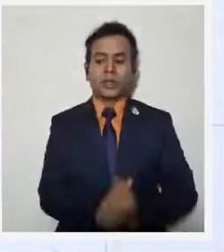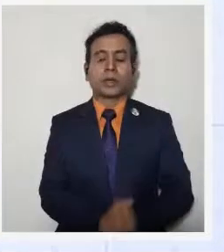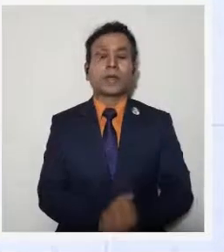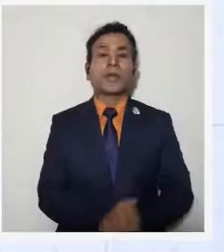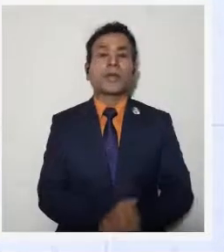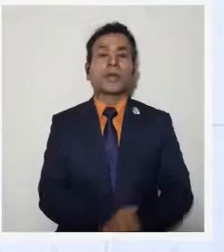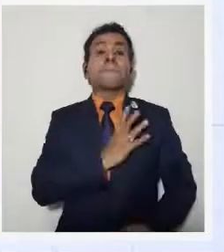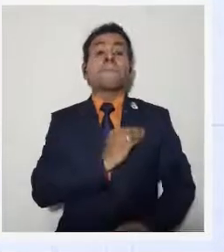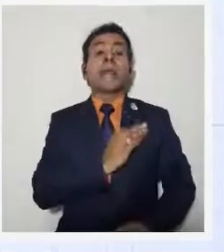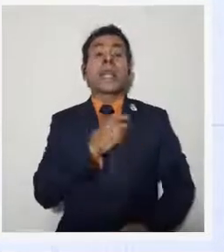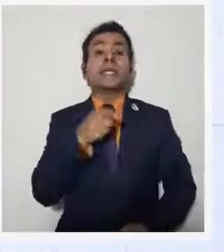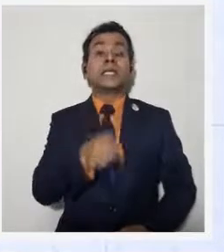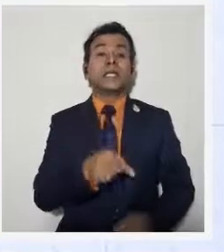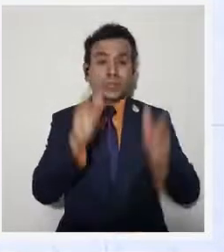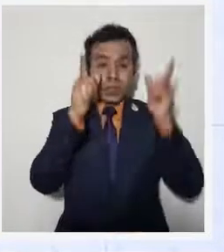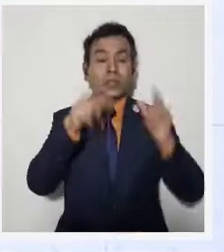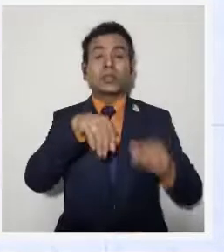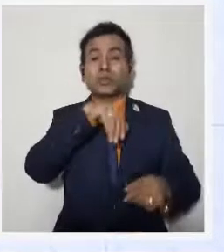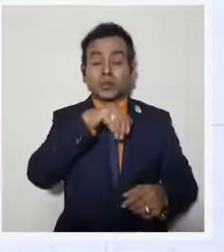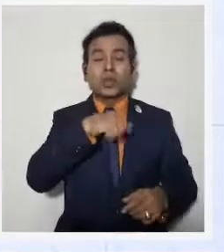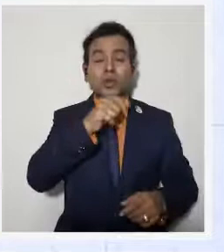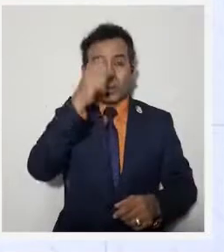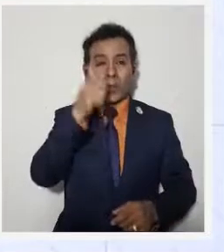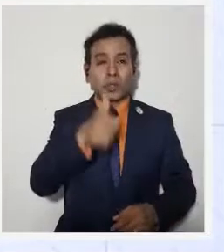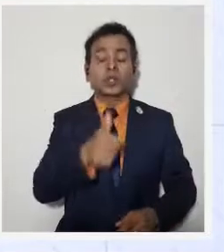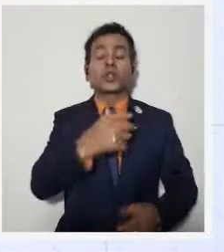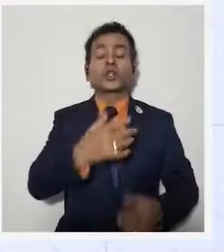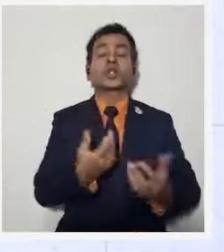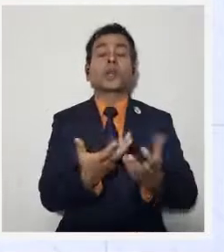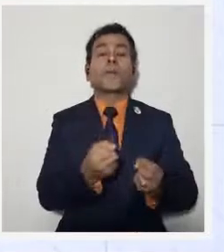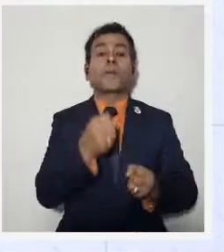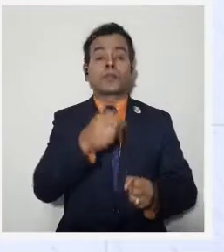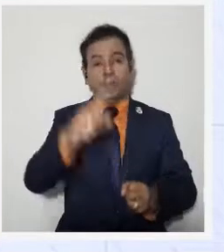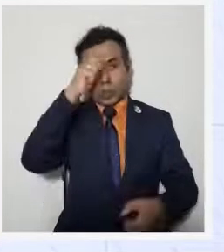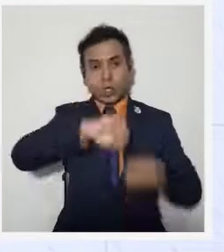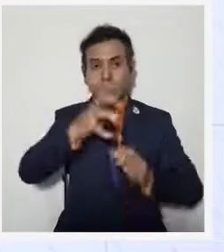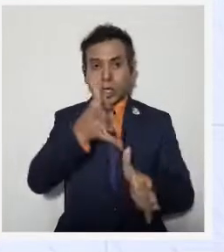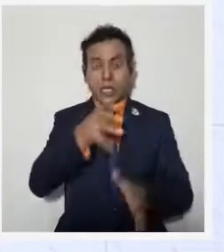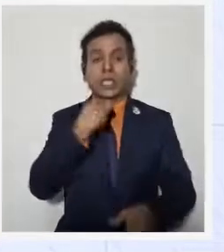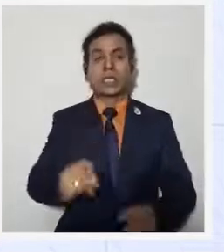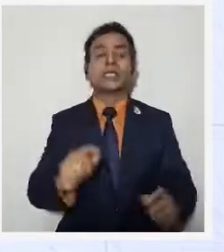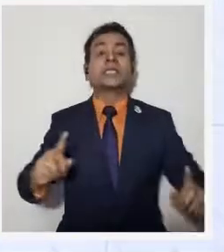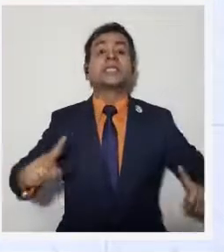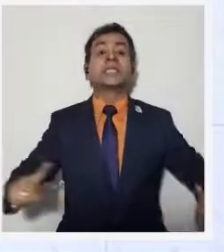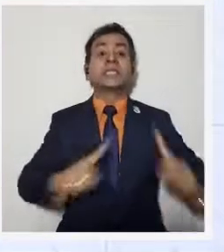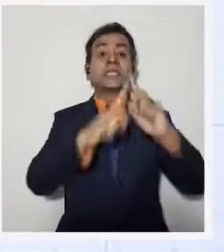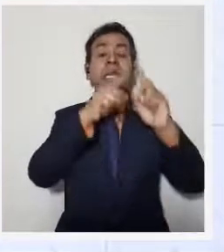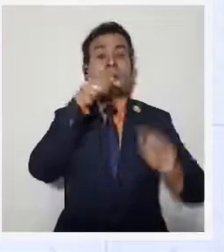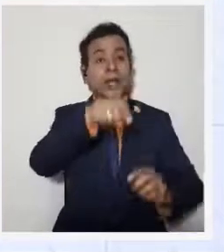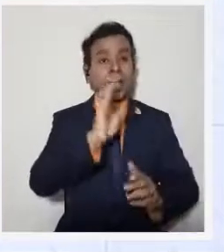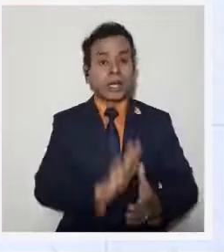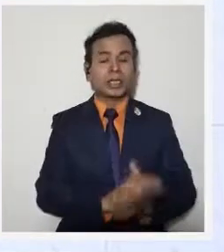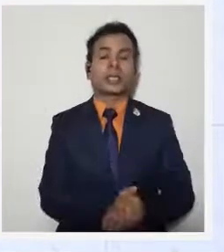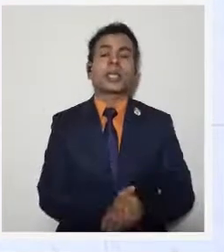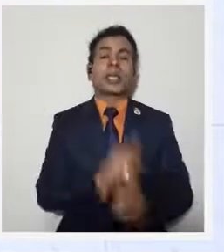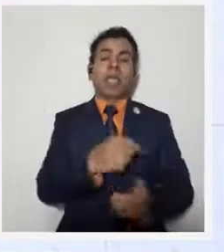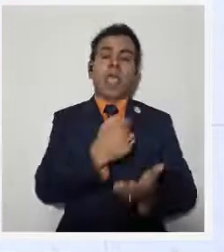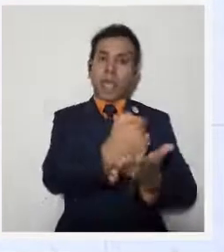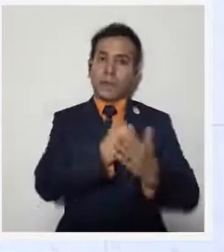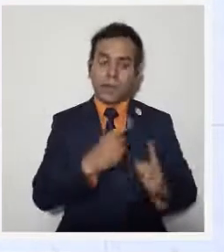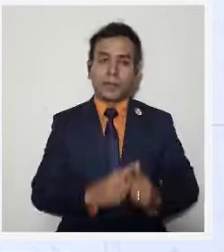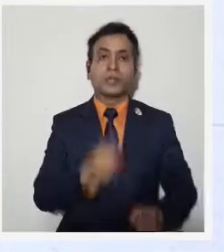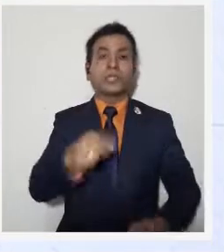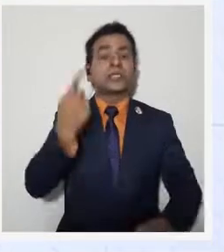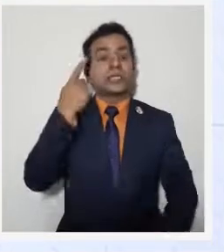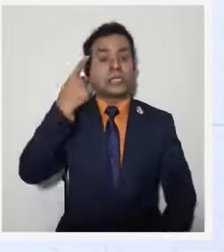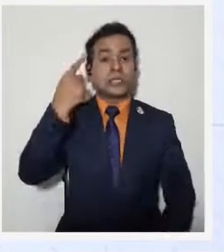পরীক্ষা করার বিষয়ে, তাদের প্রতি কৃতজ্ঞতা জানাই। তাদের মধ্যে আছেন প্রাণী সম্পদ মন্ত্রণালয়ের, যেটা সাভারে